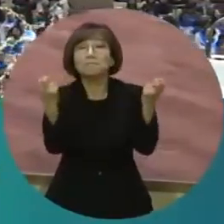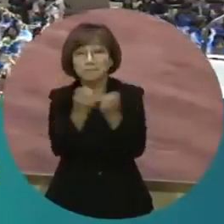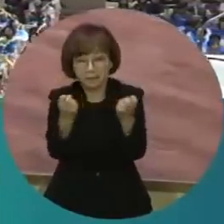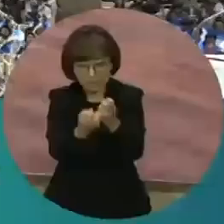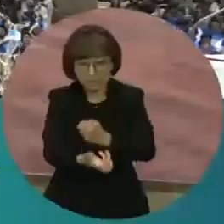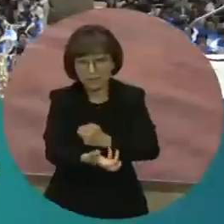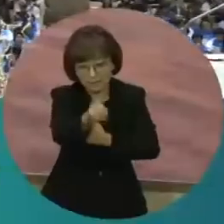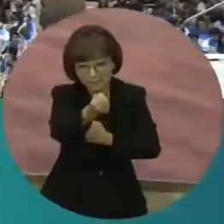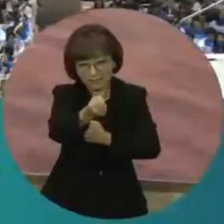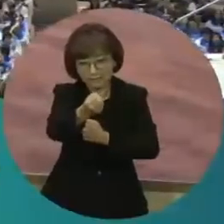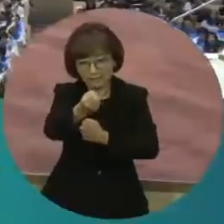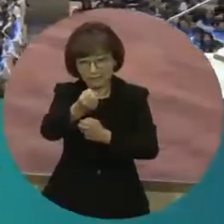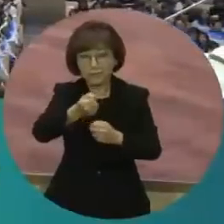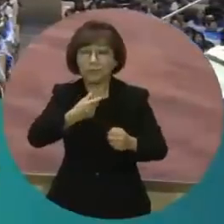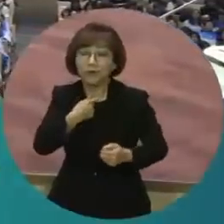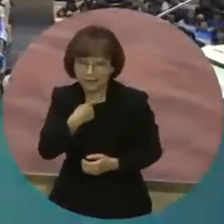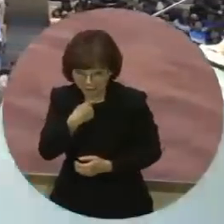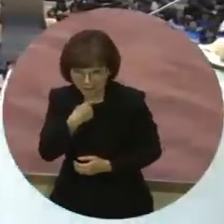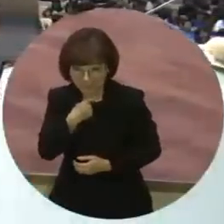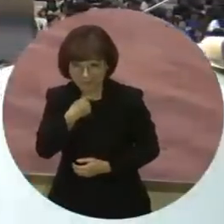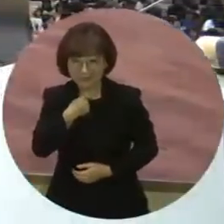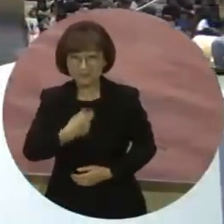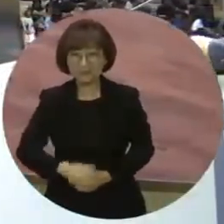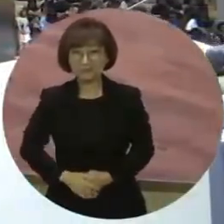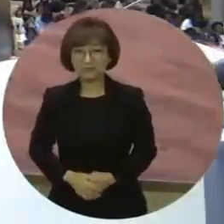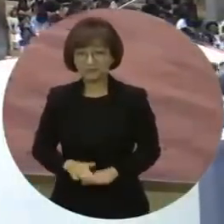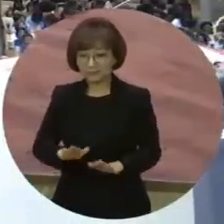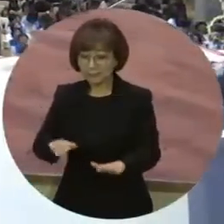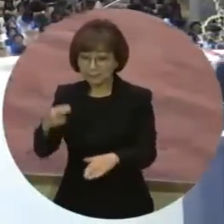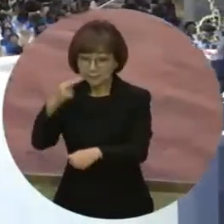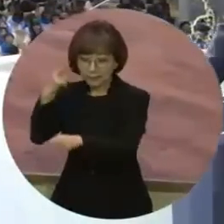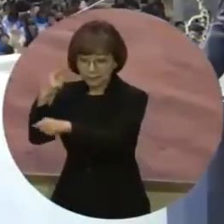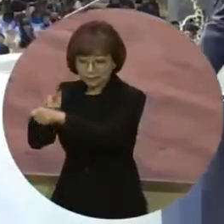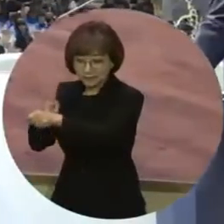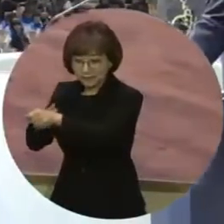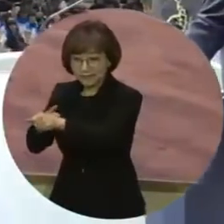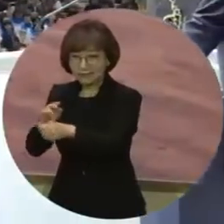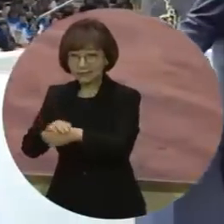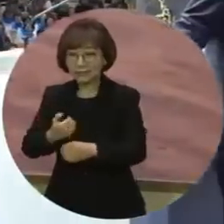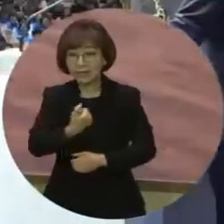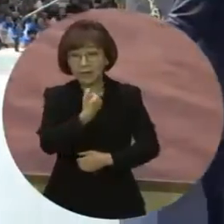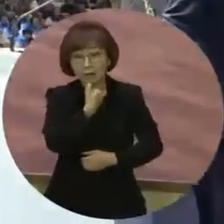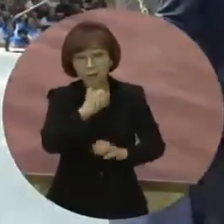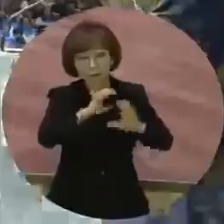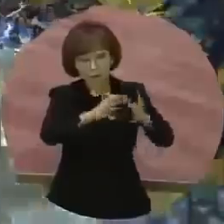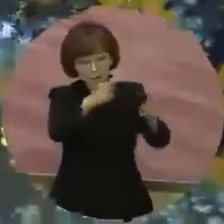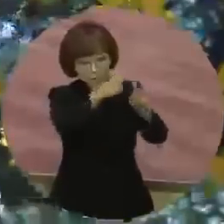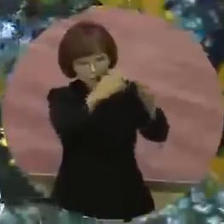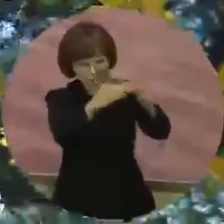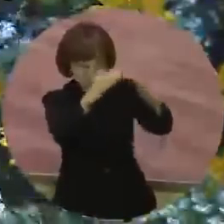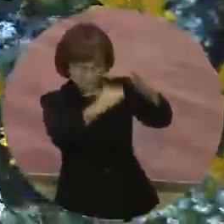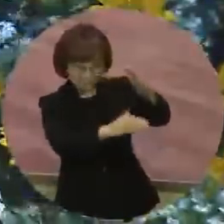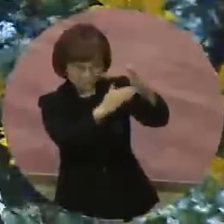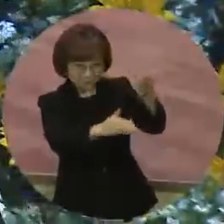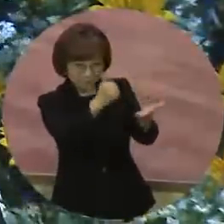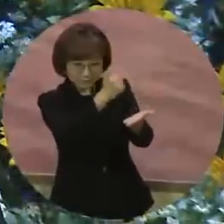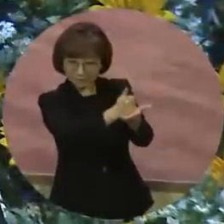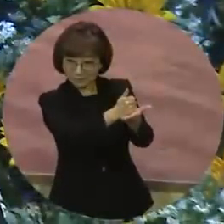얻기를 구하노라. 이 바울은 로마 교회의 성도들이 지금까지